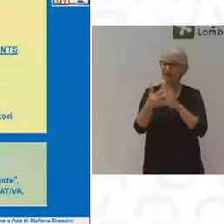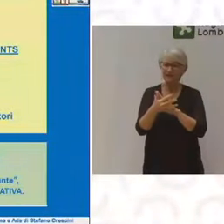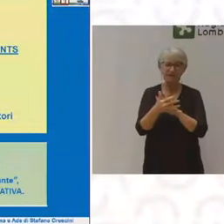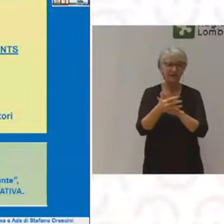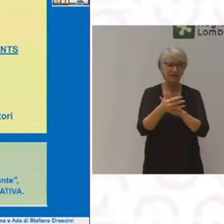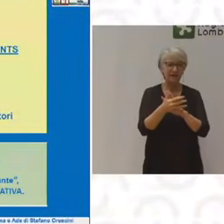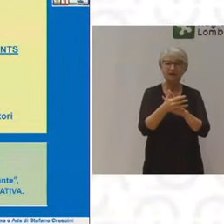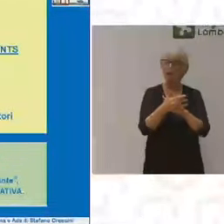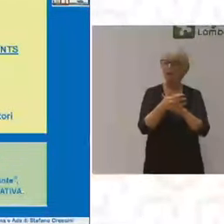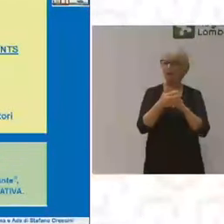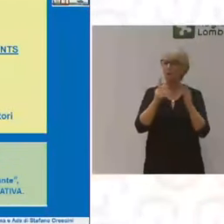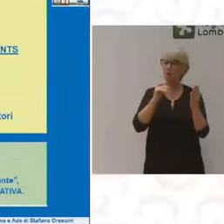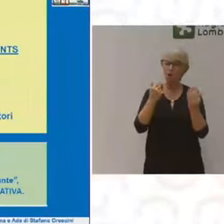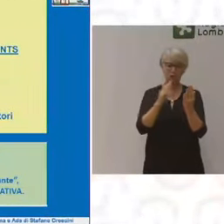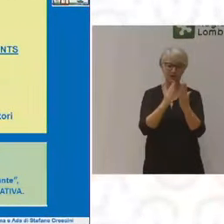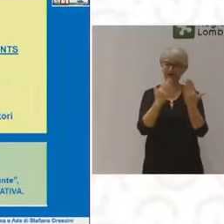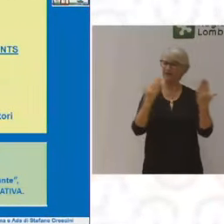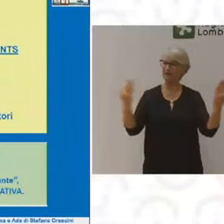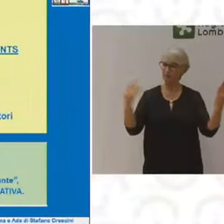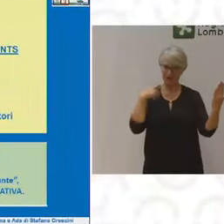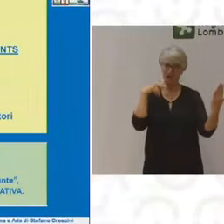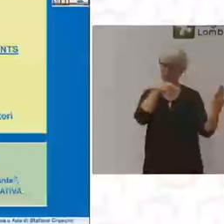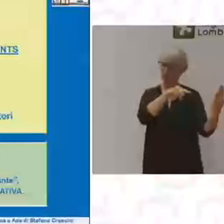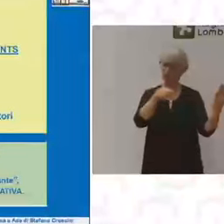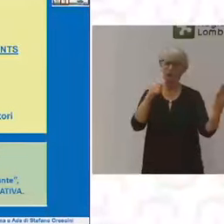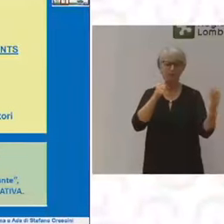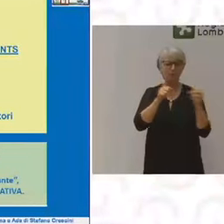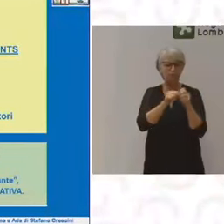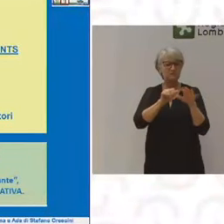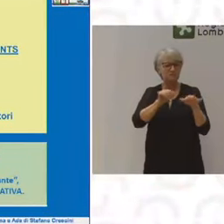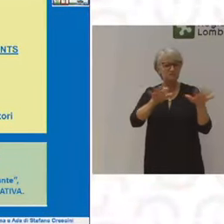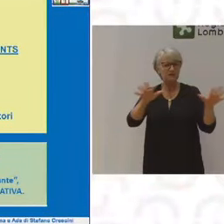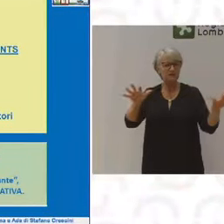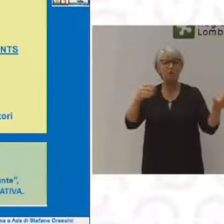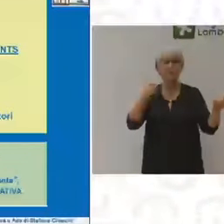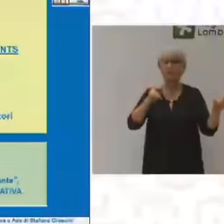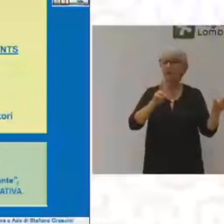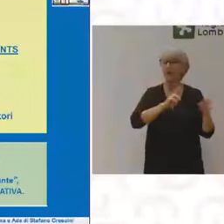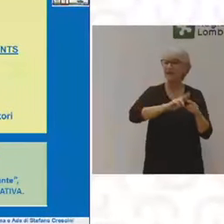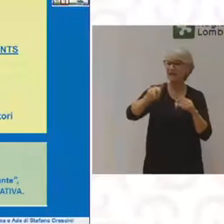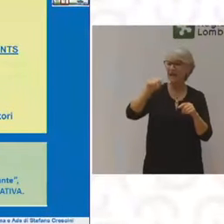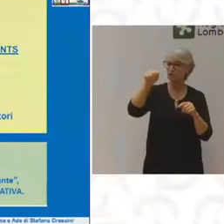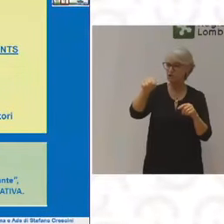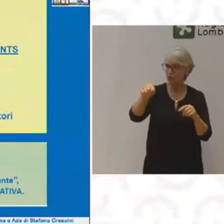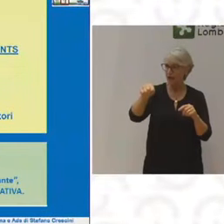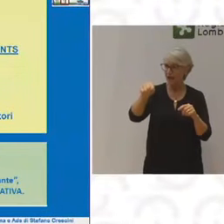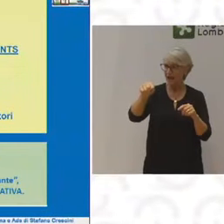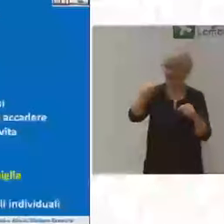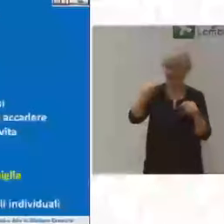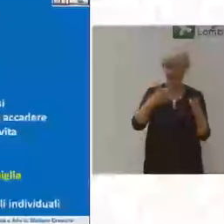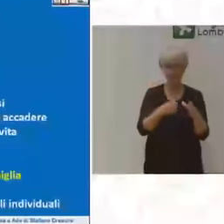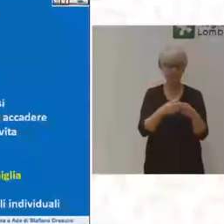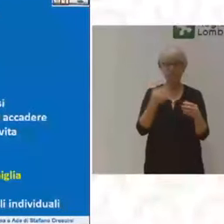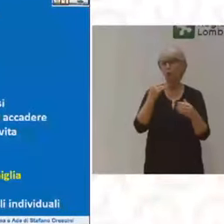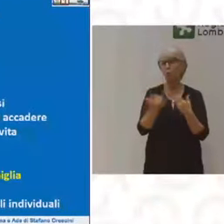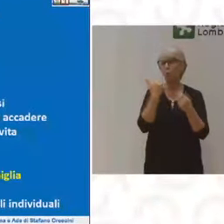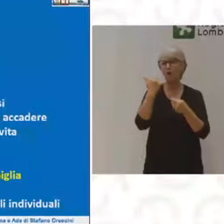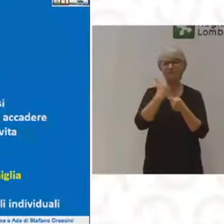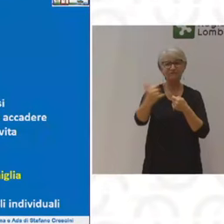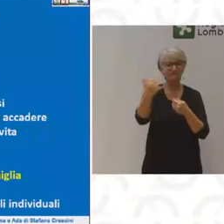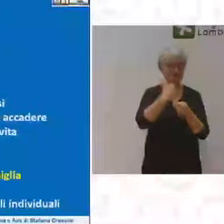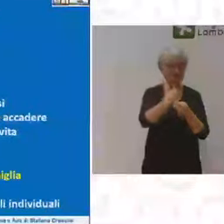ETS, atto approvato già nel 2021, l'espansione si estenderà a livello nazionale anche con la nascita di filiali. Le